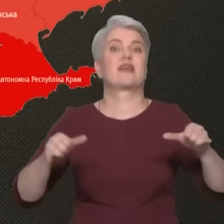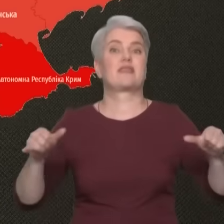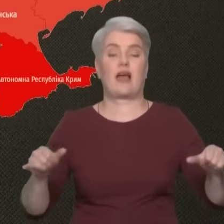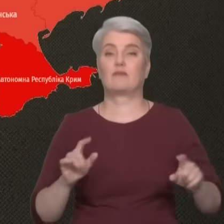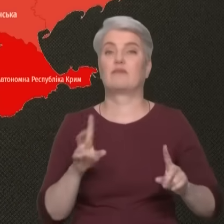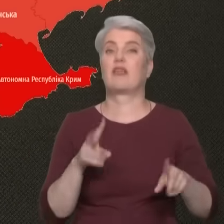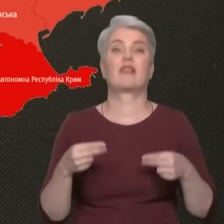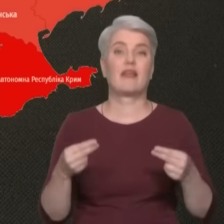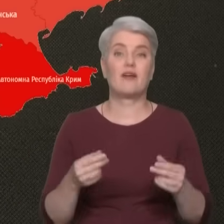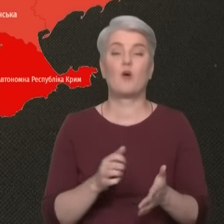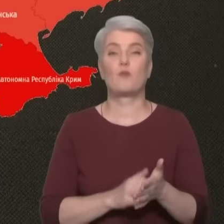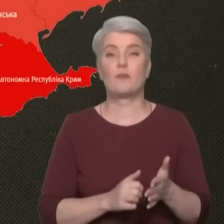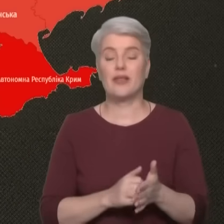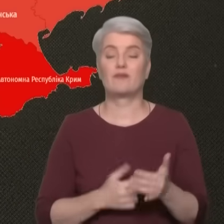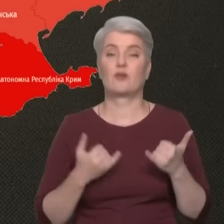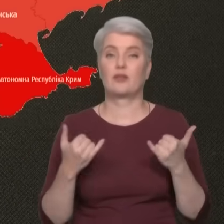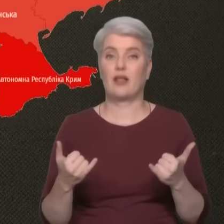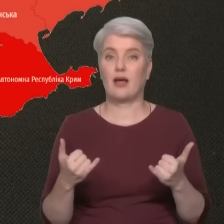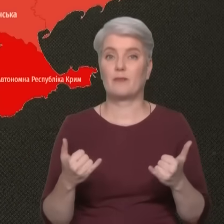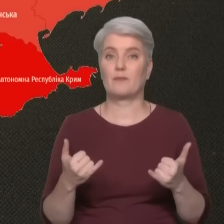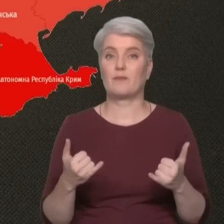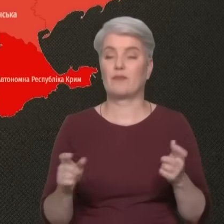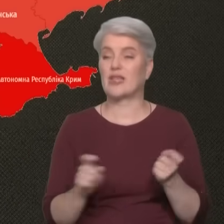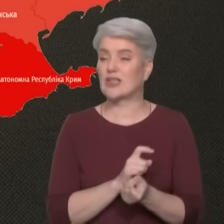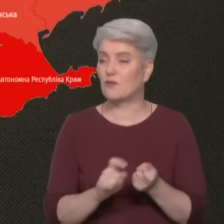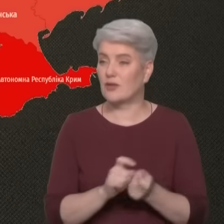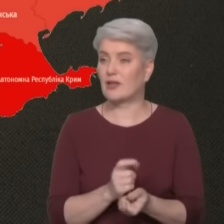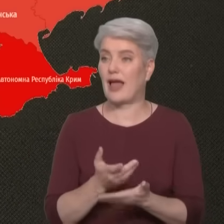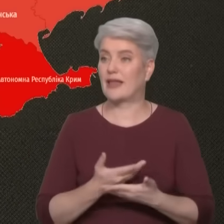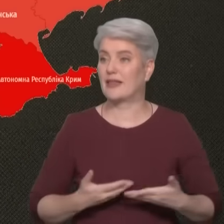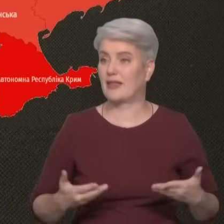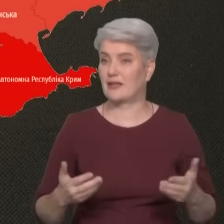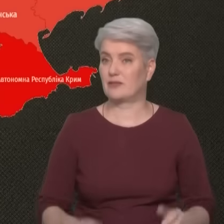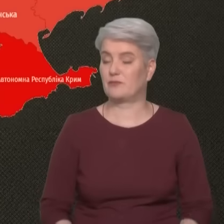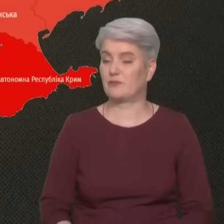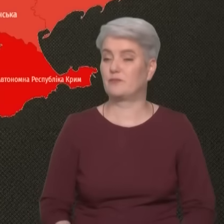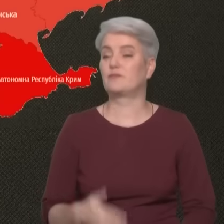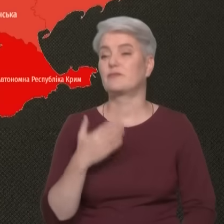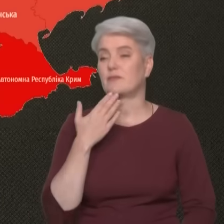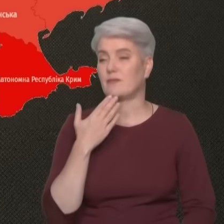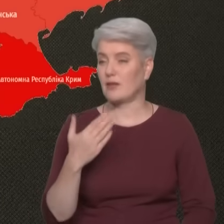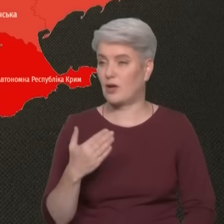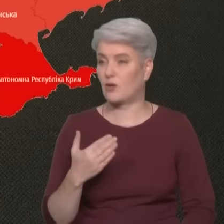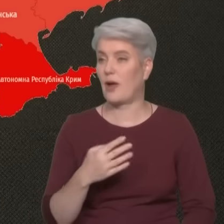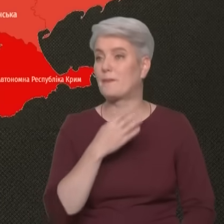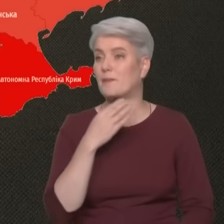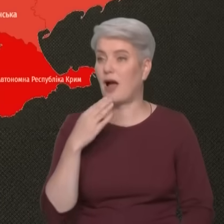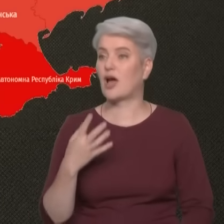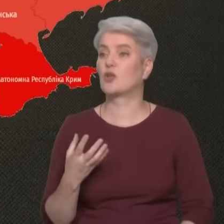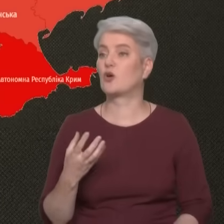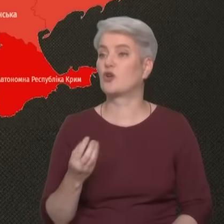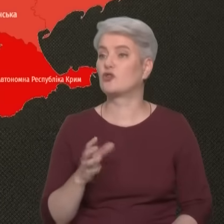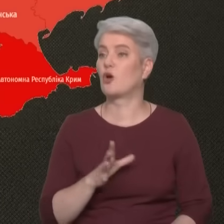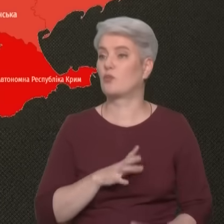щоб не давати привод для розсварити нас між собою. Дякуємо, пане Михайло. Насправді багато ще було питань до